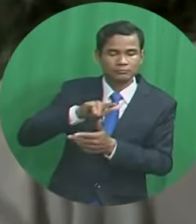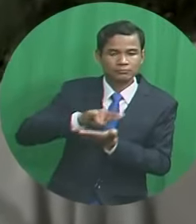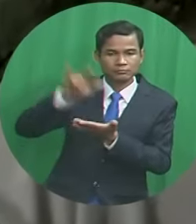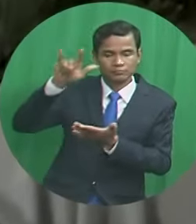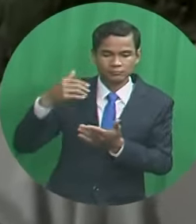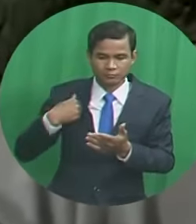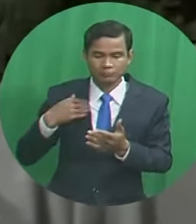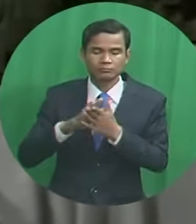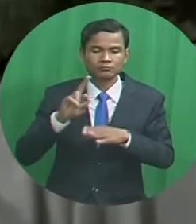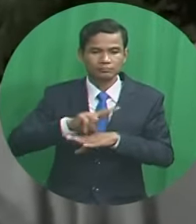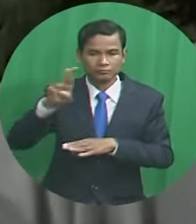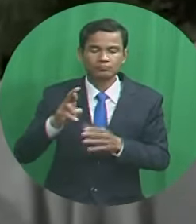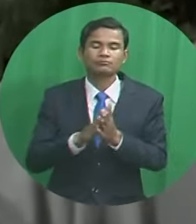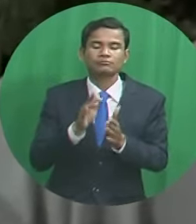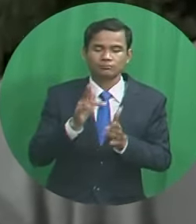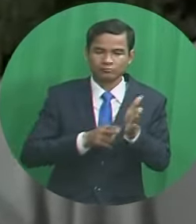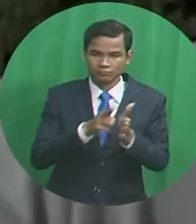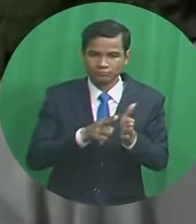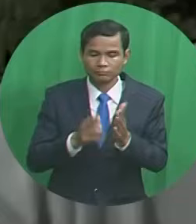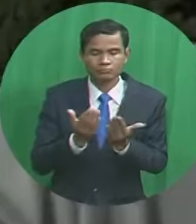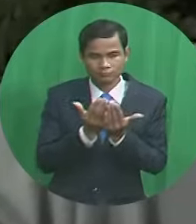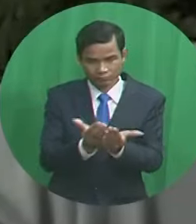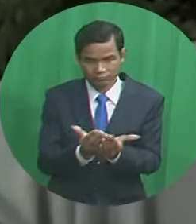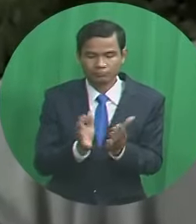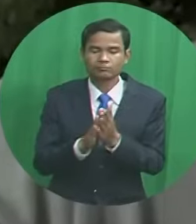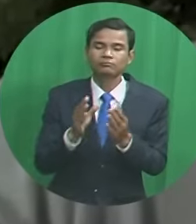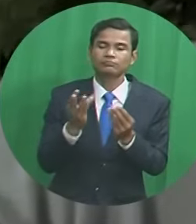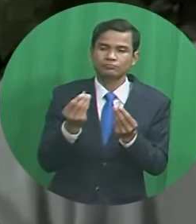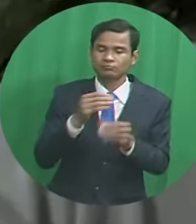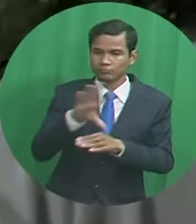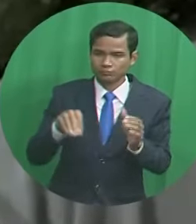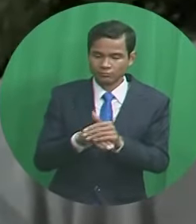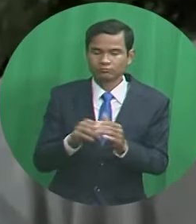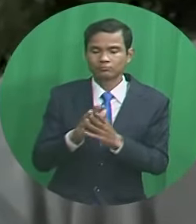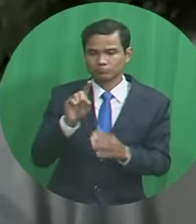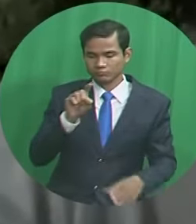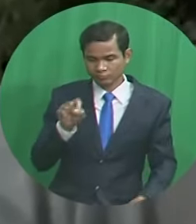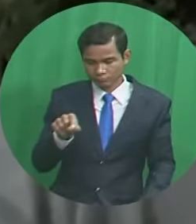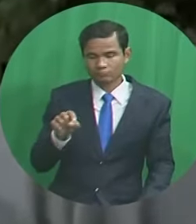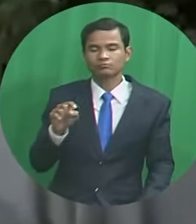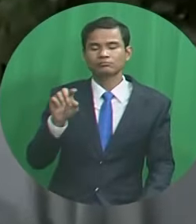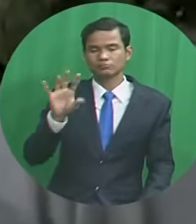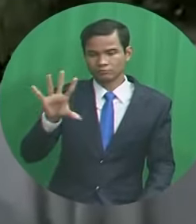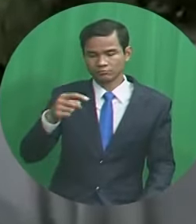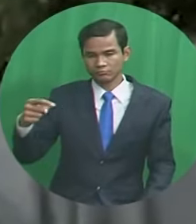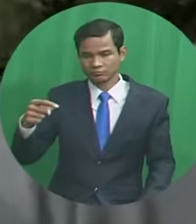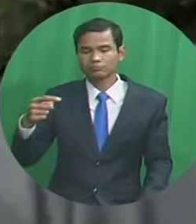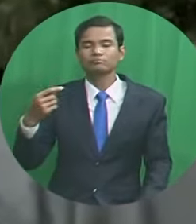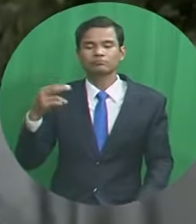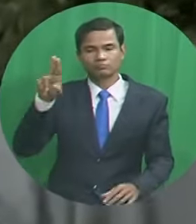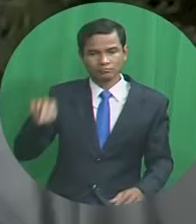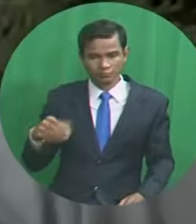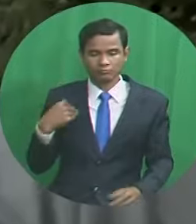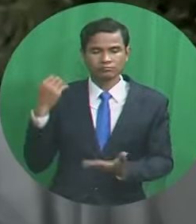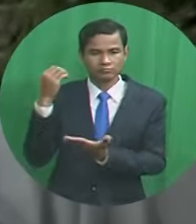ងមីស៊ីលប្រឆាំងរថក្រោះនិងនាវាក្នុងទឹកប្រាក់ទាំងនោះរួមមានមួយកណ្ដុកសញ្ញា 5,000 លានដុល្លារជាមូលនិធិ